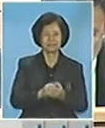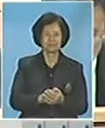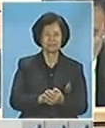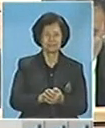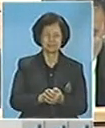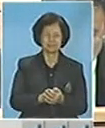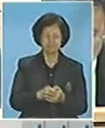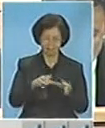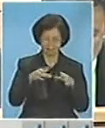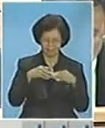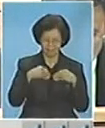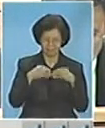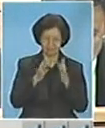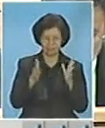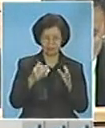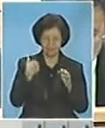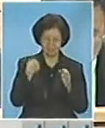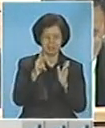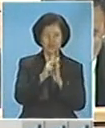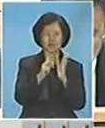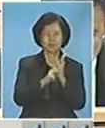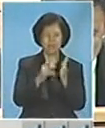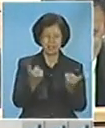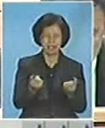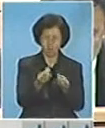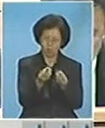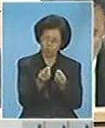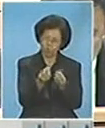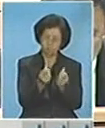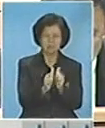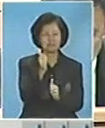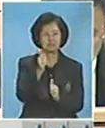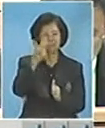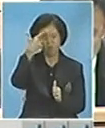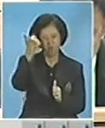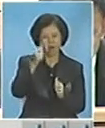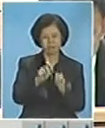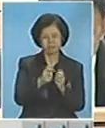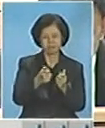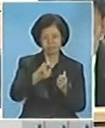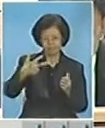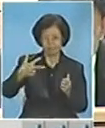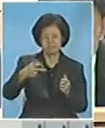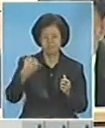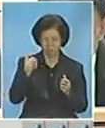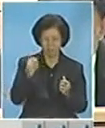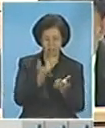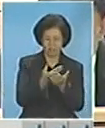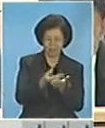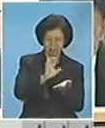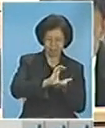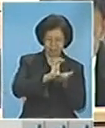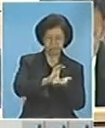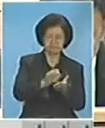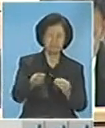ห็นด้วยอย่างยิ่งถ้าได้ออกกฎหมายฉบับนี้มาให้เร็วที่สุดเพราะว่าราชบัณฑิตก็จะได้มีงบประมาณเพิ่มขึ้นมีหน้